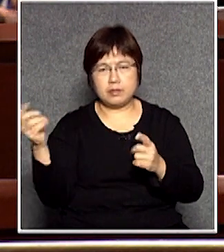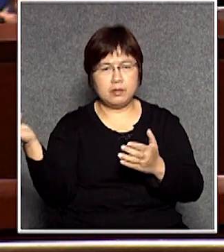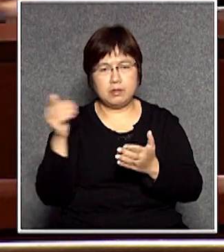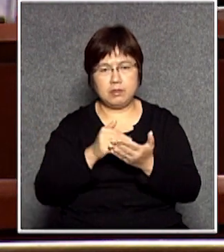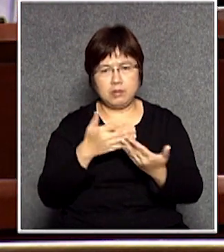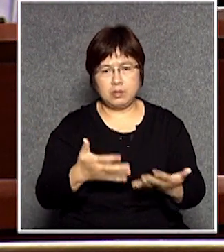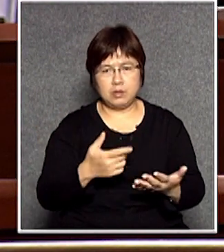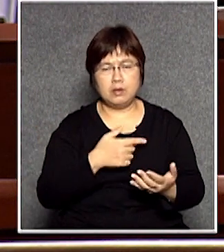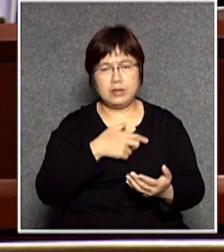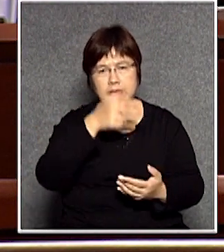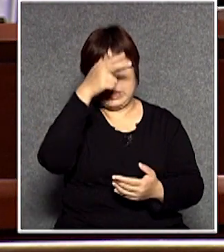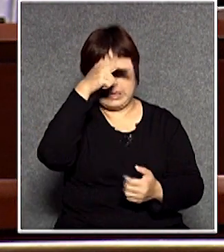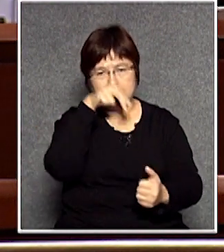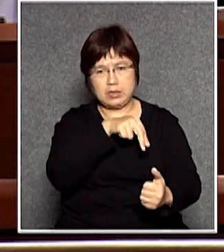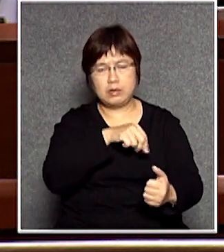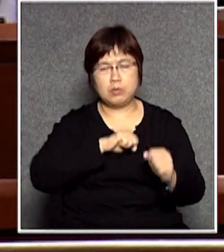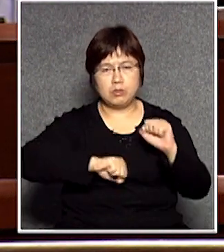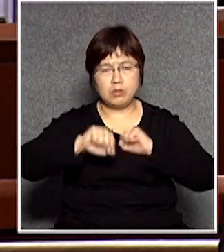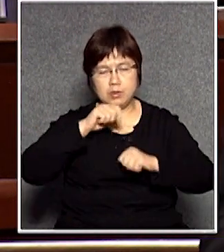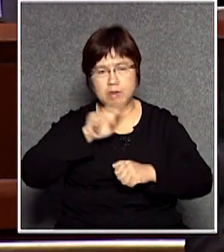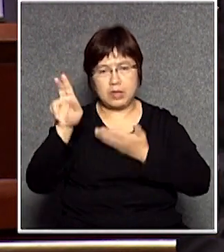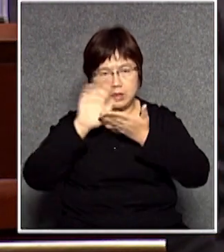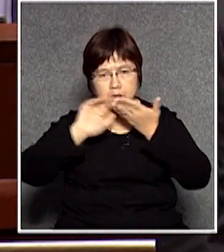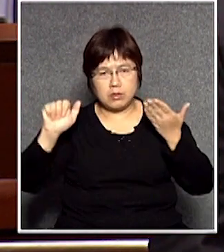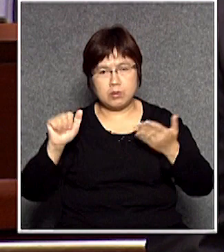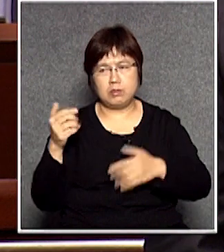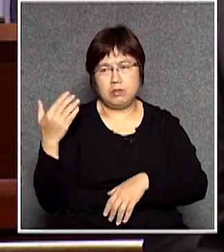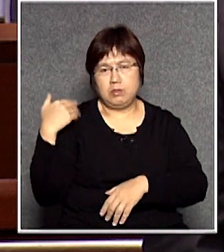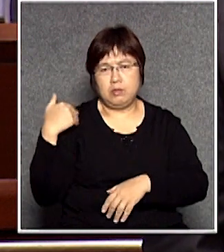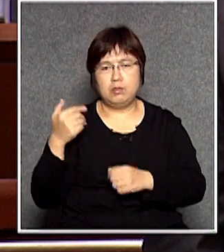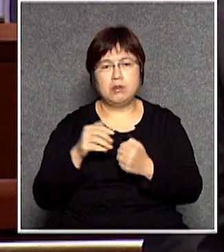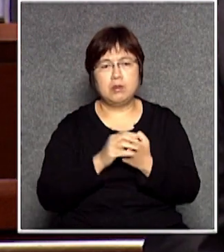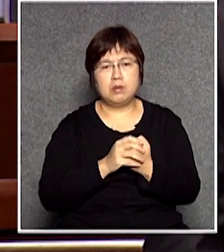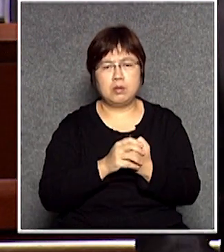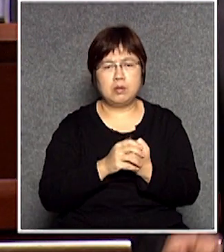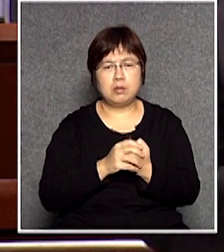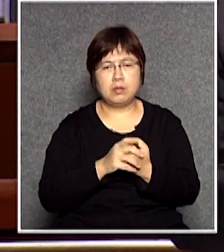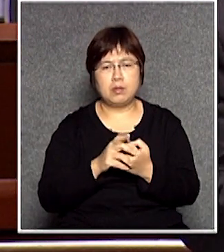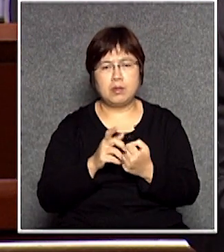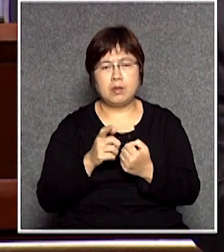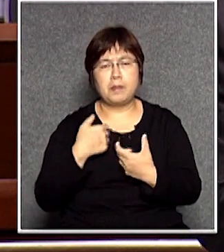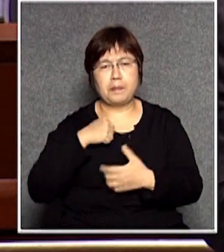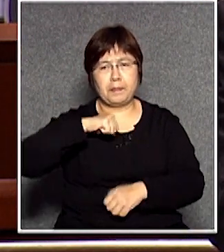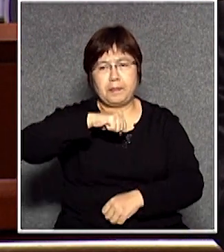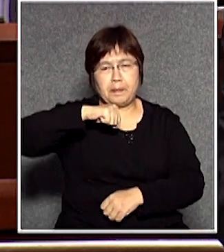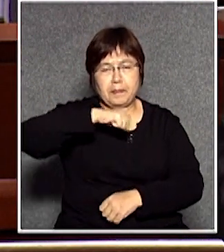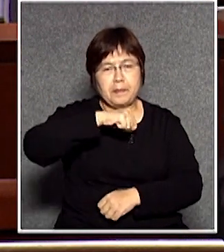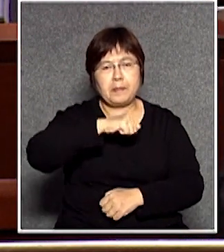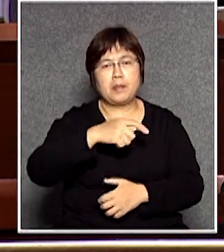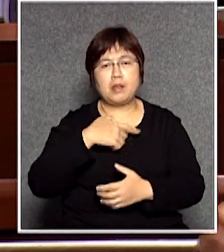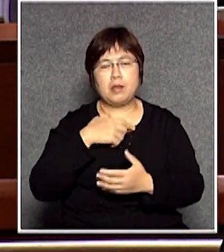的政治運動，一定要看清楚當時所謂的文化大革命最